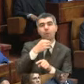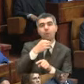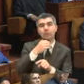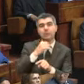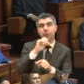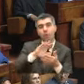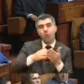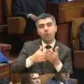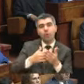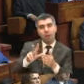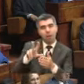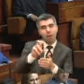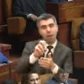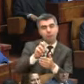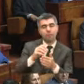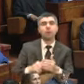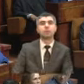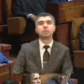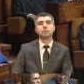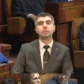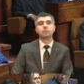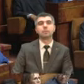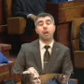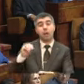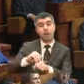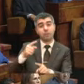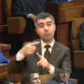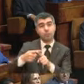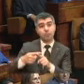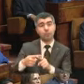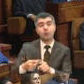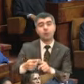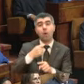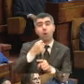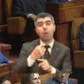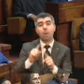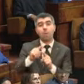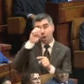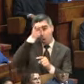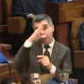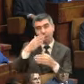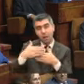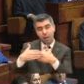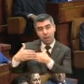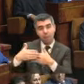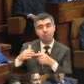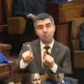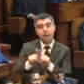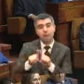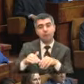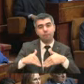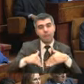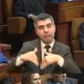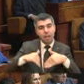وضعية مزرية جدا. بالإضافة السيد الوزير، فإن إقليم اليوسفية يعاني تردي العديد من الطرق، من بينها الطريق الرابطة